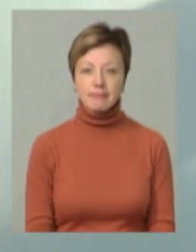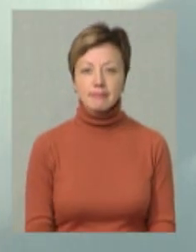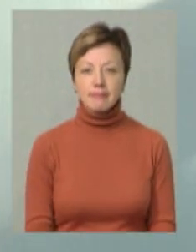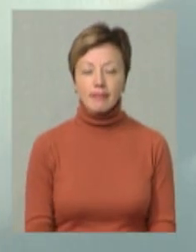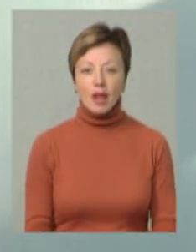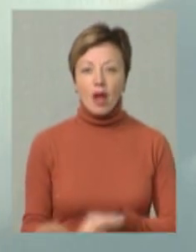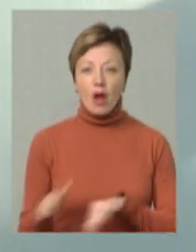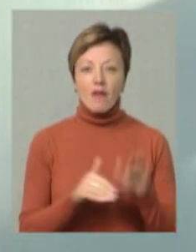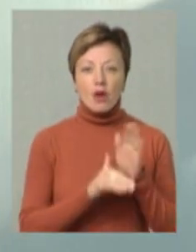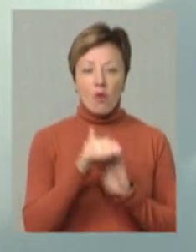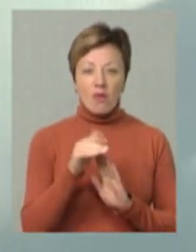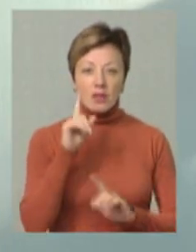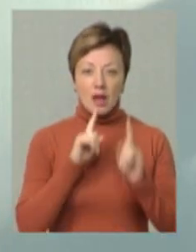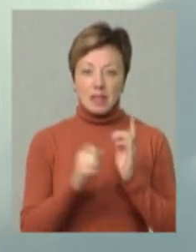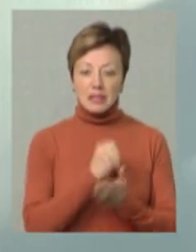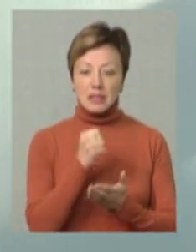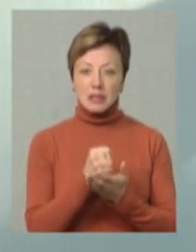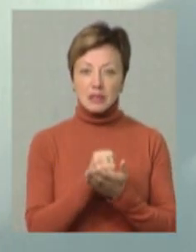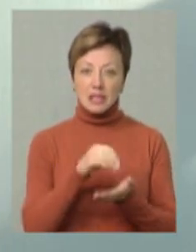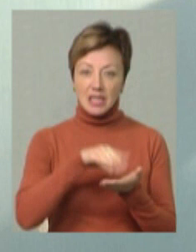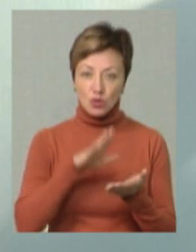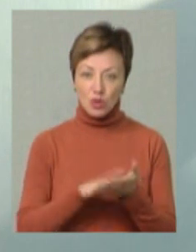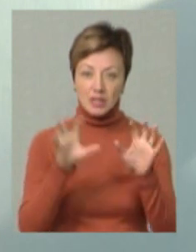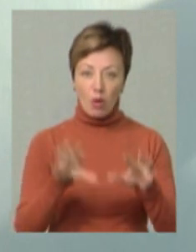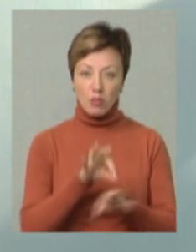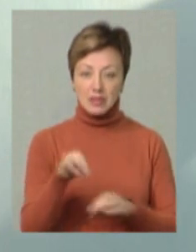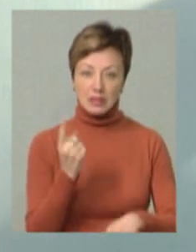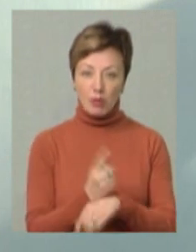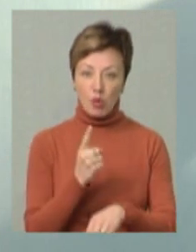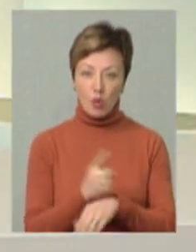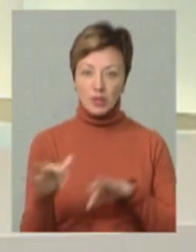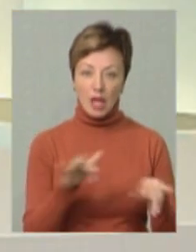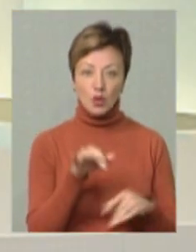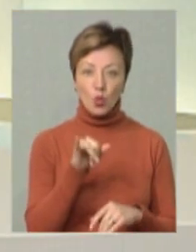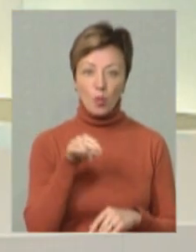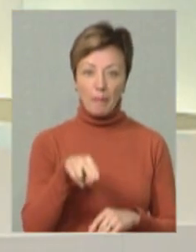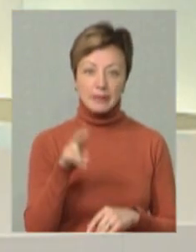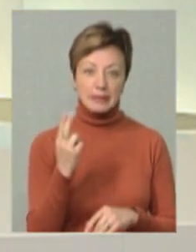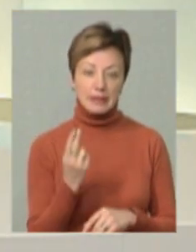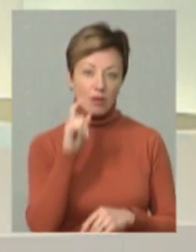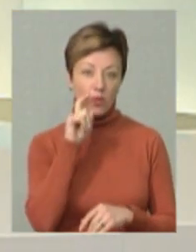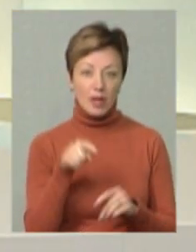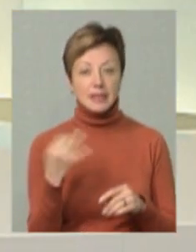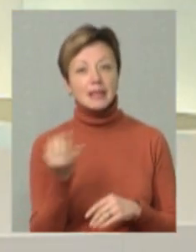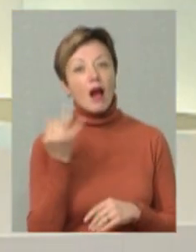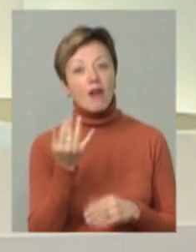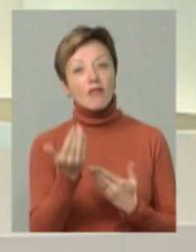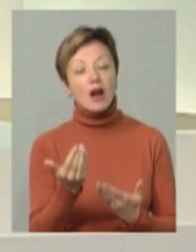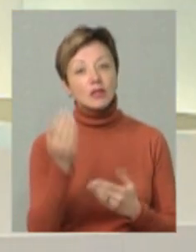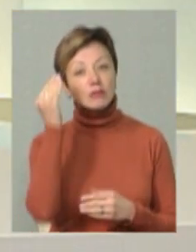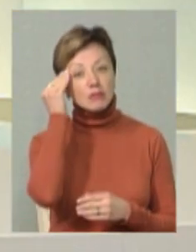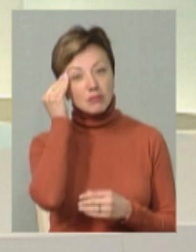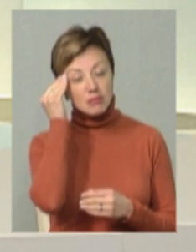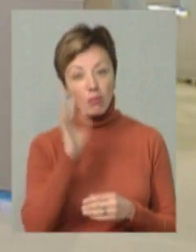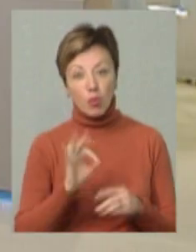Верховній Раді зареєстровано законопроєкти, один із них про заборону діяльності УПЦ в Україні. От цікаво ваші